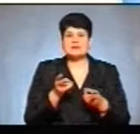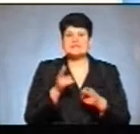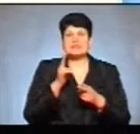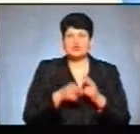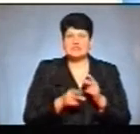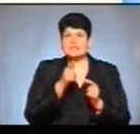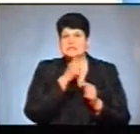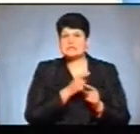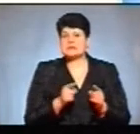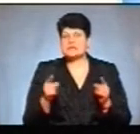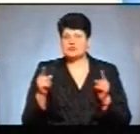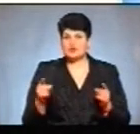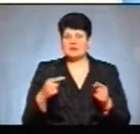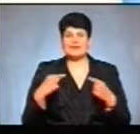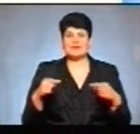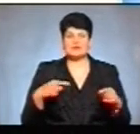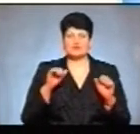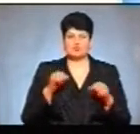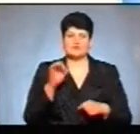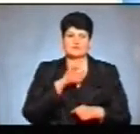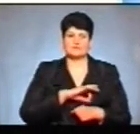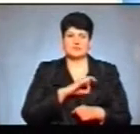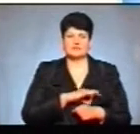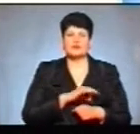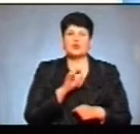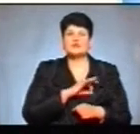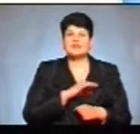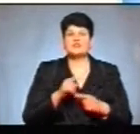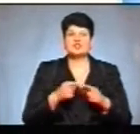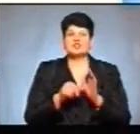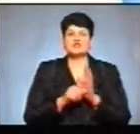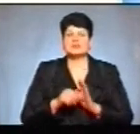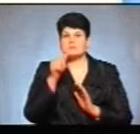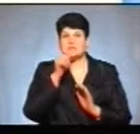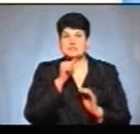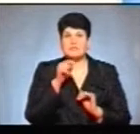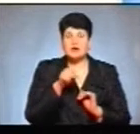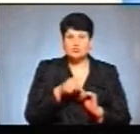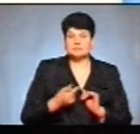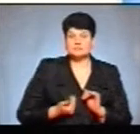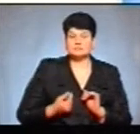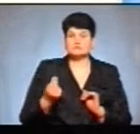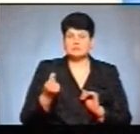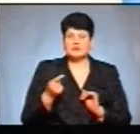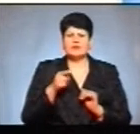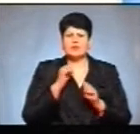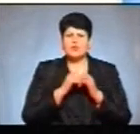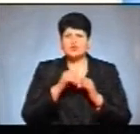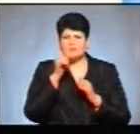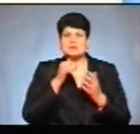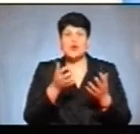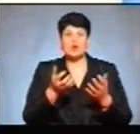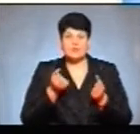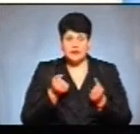сезон, різницю ви можете скористатися. Тобто ви користаєтесь через 6 місяців. А тут при готівковому варіанті ви щомісяця отримуєте,